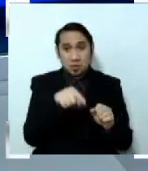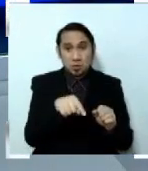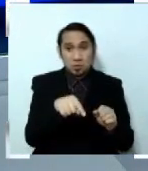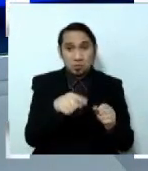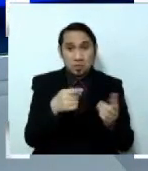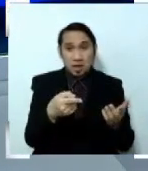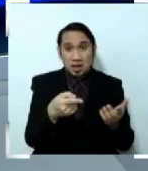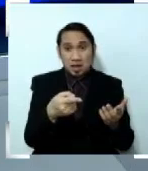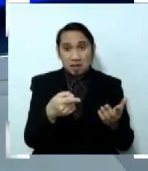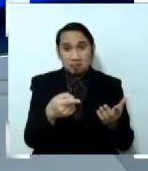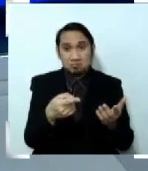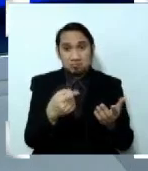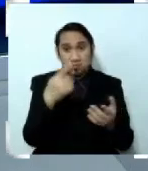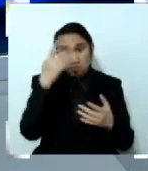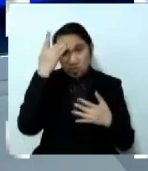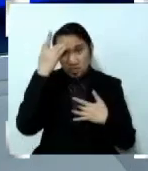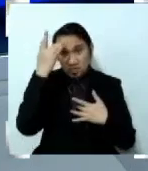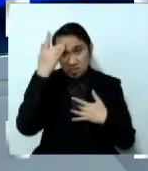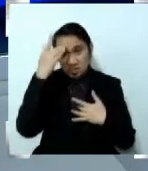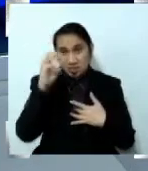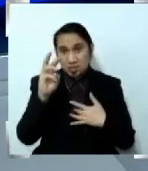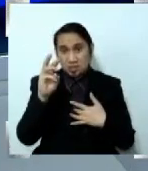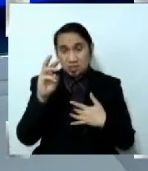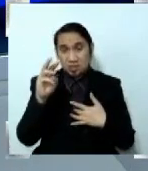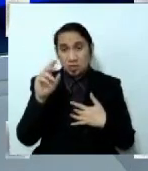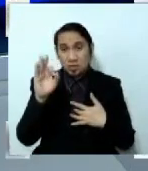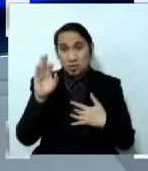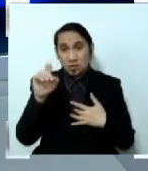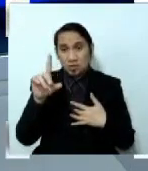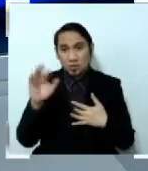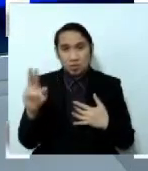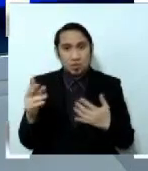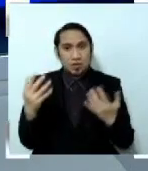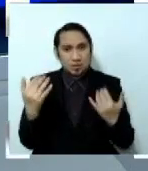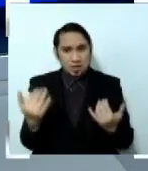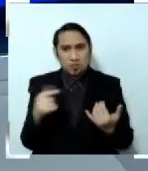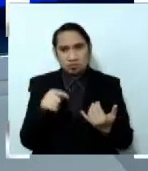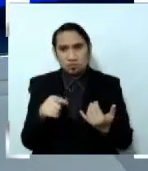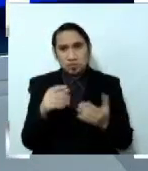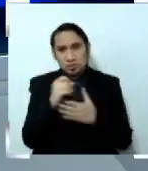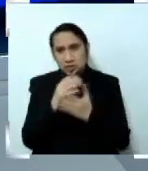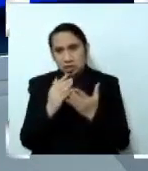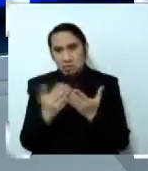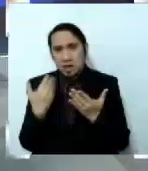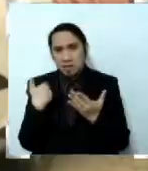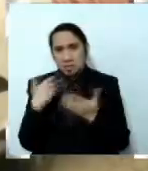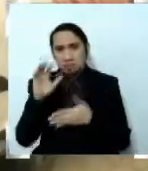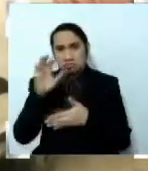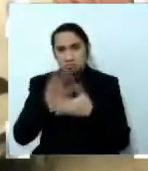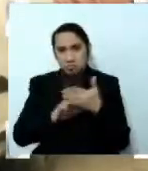Pampakonsuelo naman ang bahagyang pagmura ng karne ng baboy sa ilang pamilihan. Saksi si Bernadette Reyes.